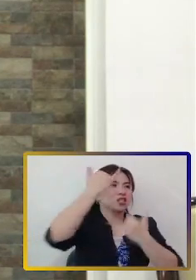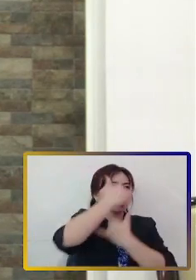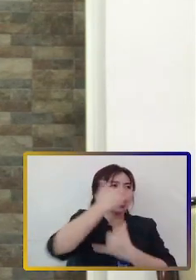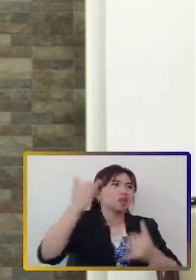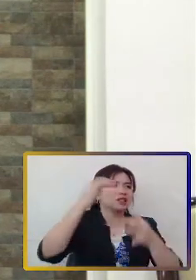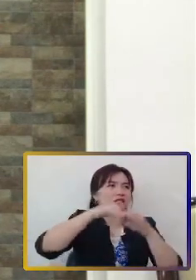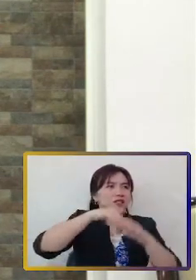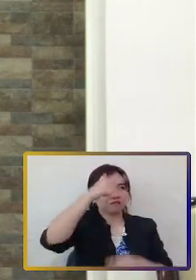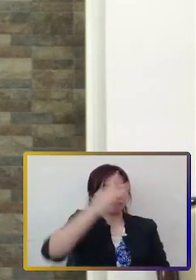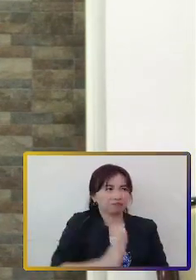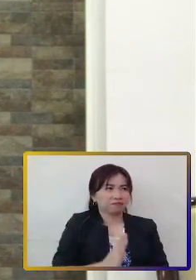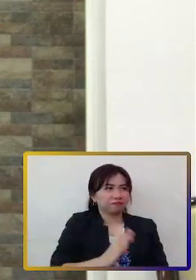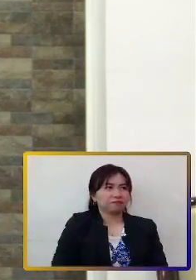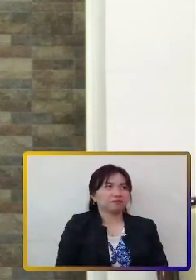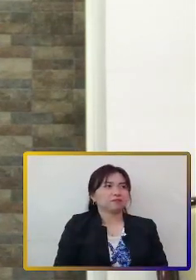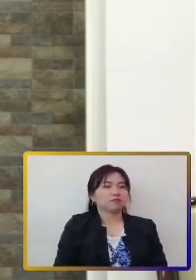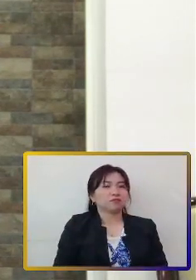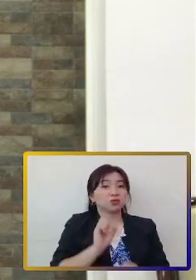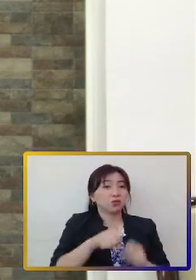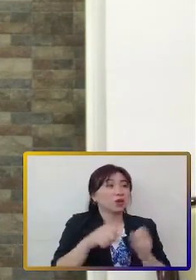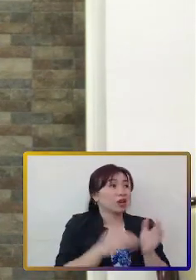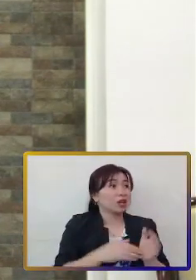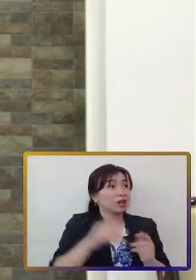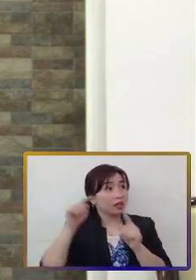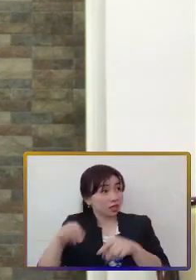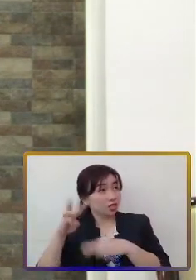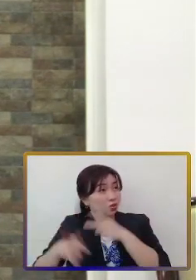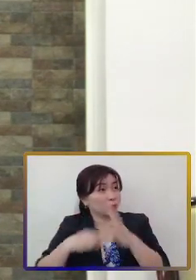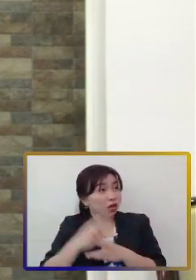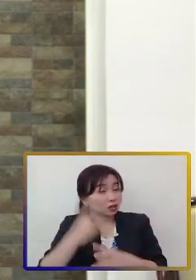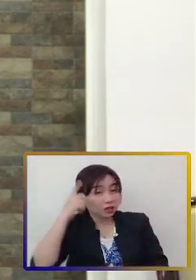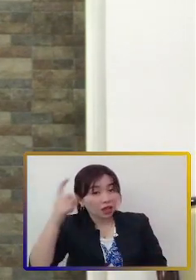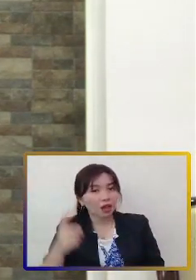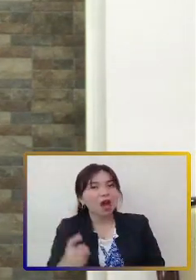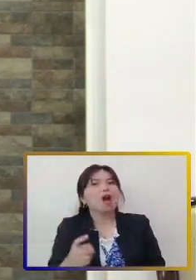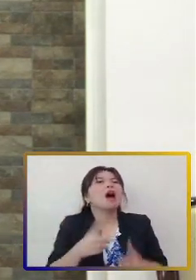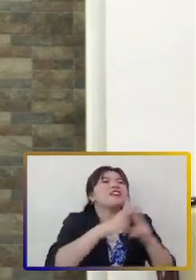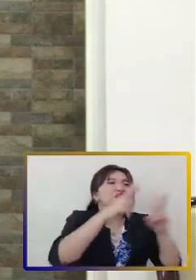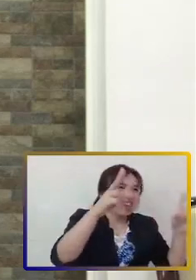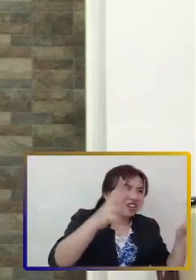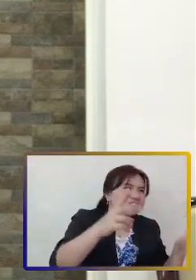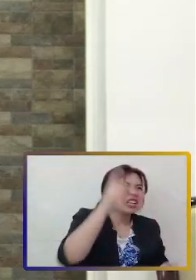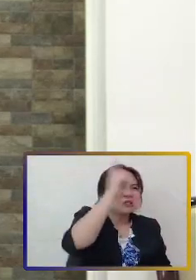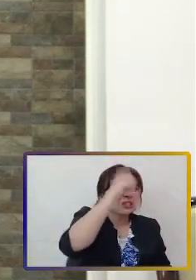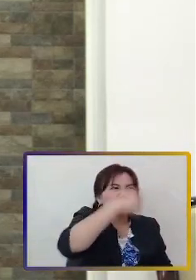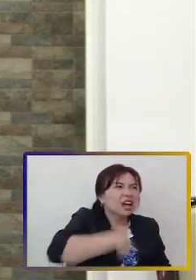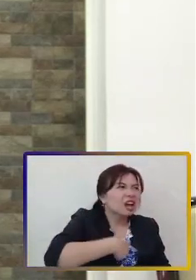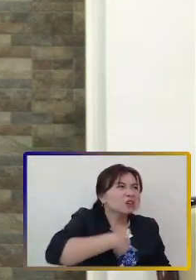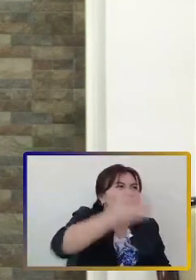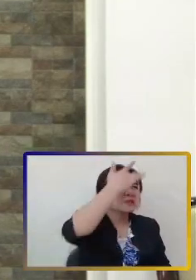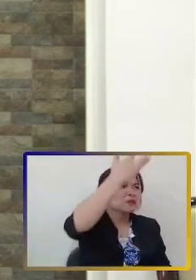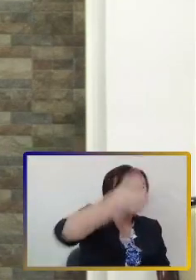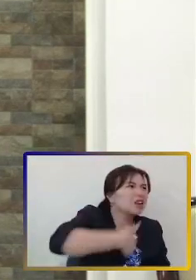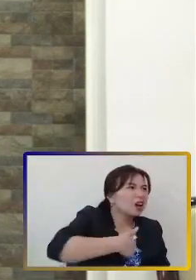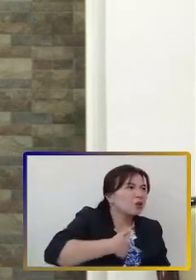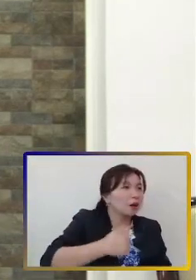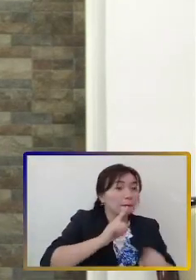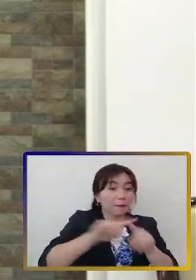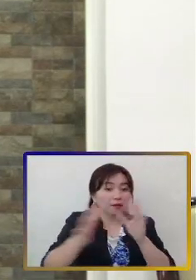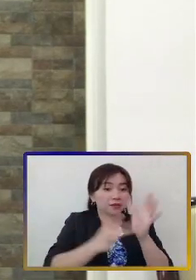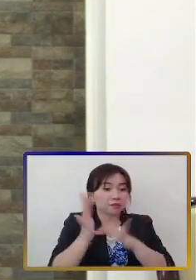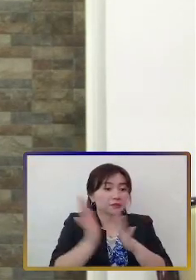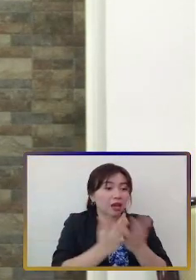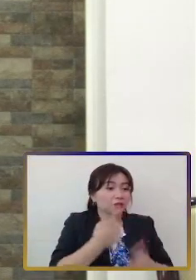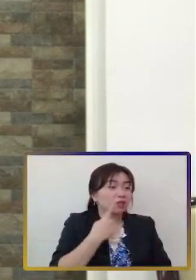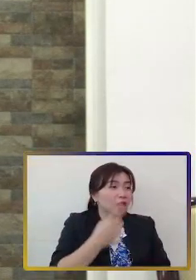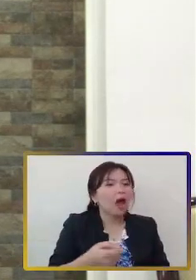akal mo yung taas ng Talino ng mundo kamangmangan lang sa Diyos tapos magmamalaki tayo na alam mo ako talaga